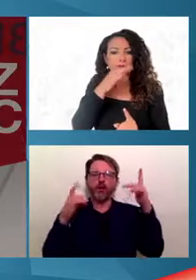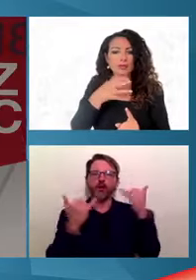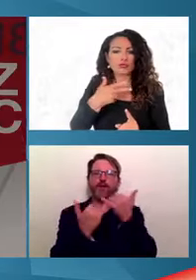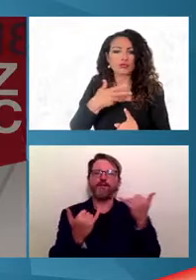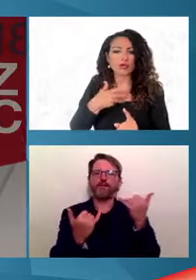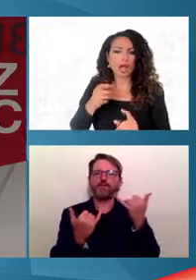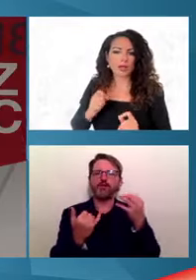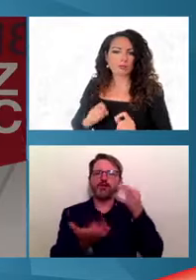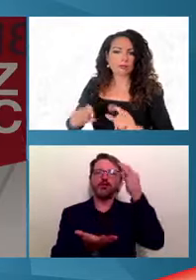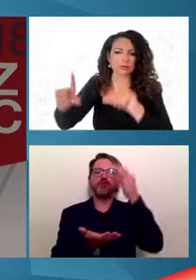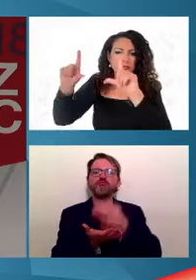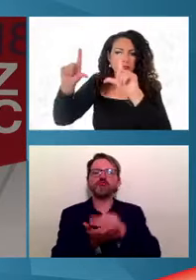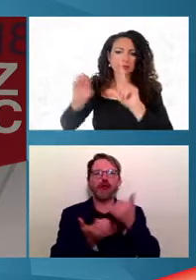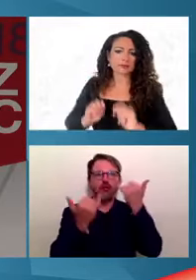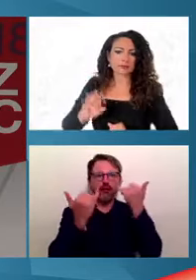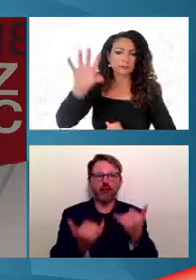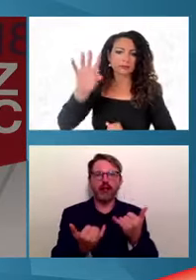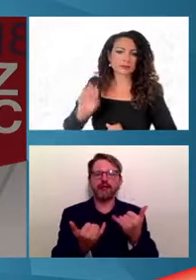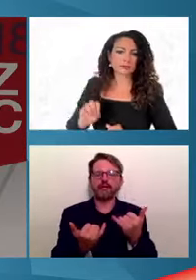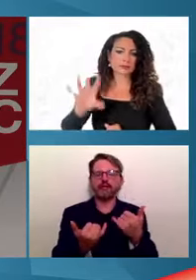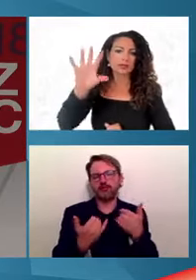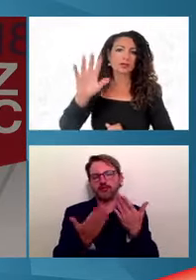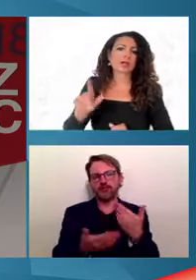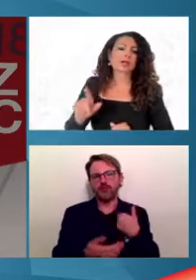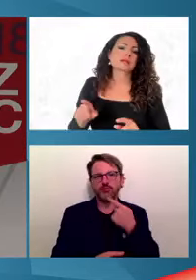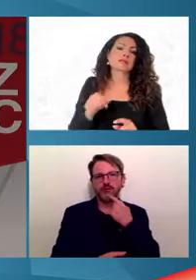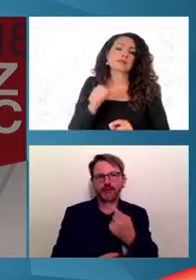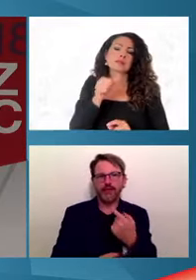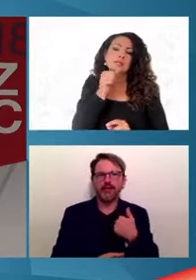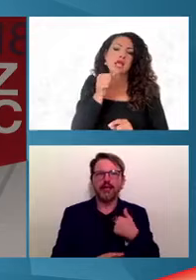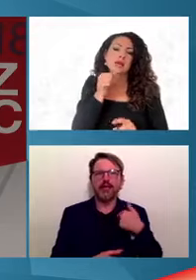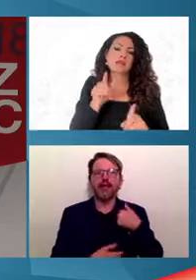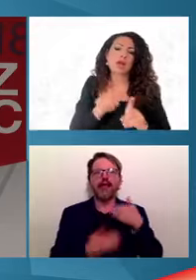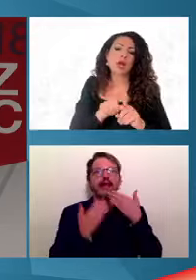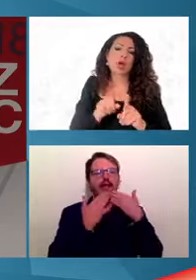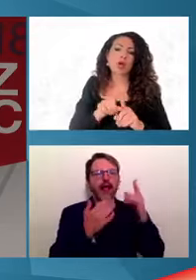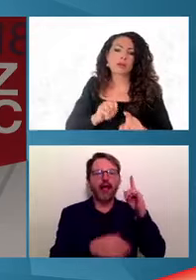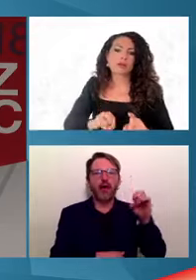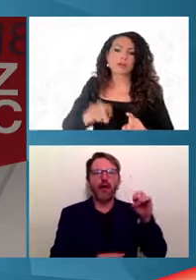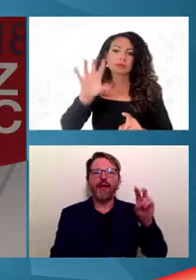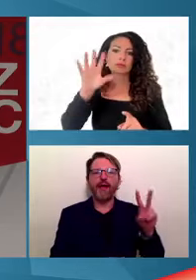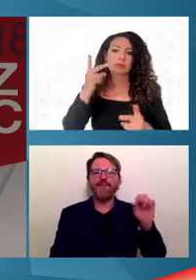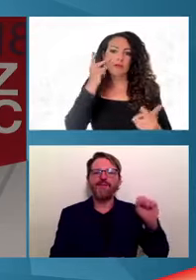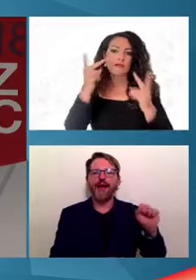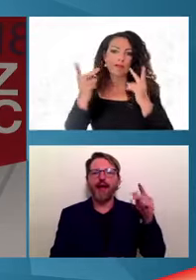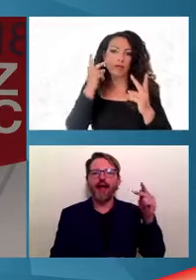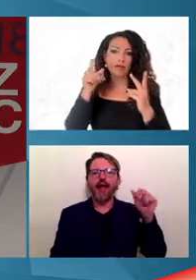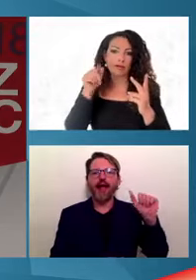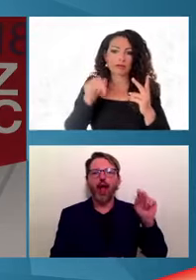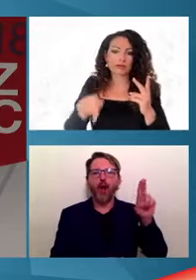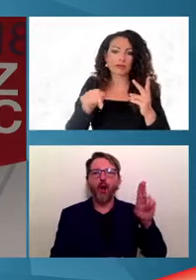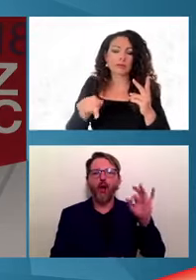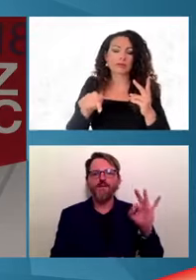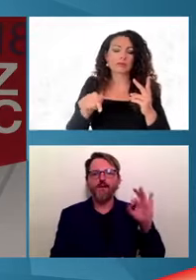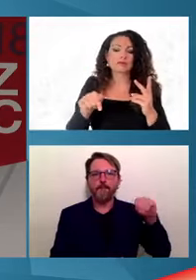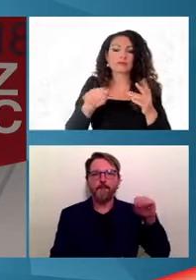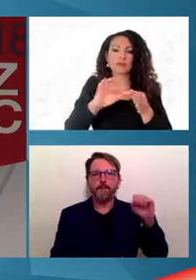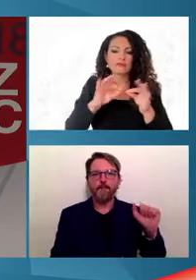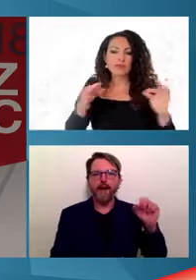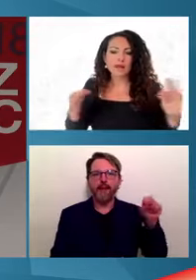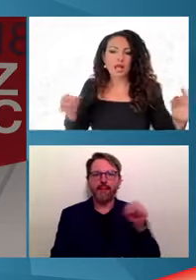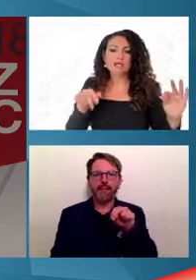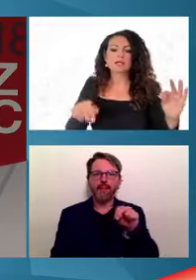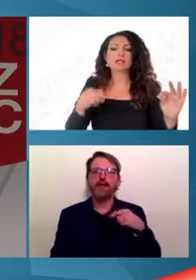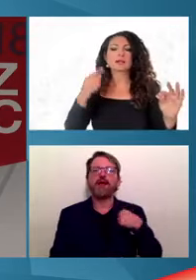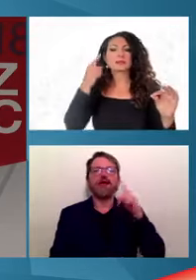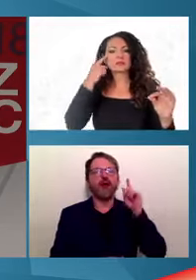mal so nennen, schaffen. Und ich danke schon jetzt Eva Kaufmann, die das begleiten wird. Und wir werden zwischendurch das Ganze dann auch